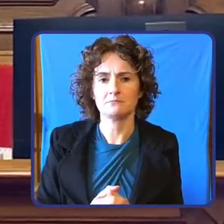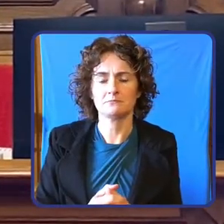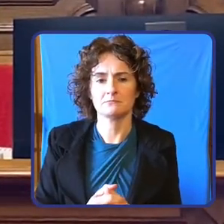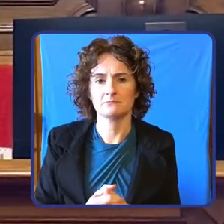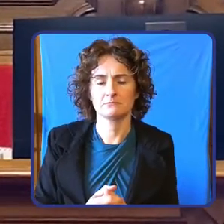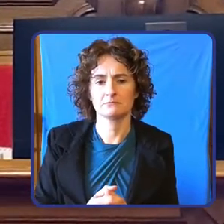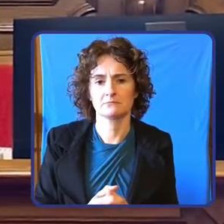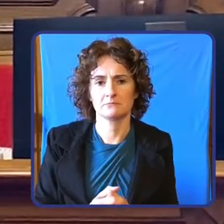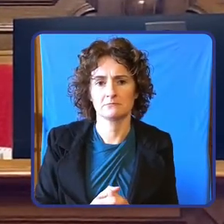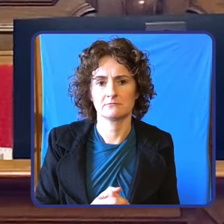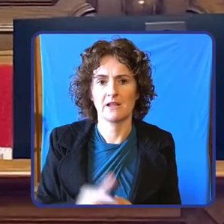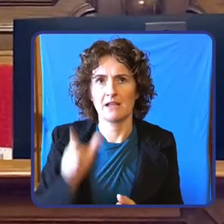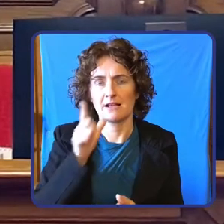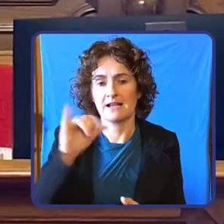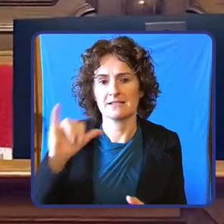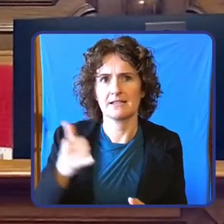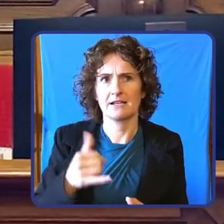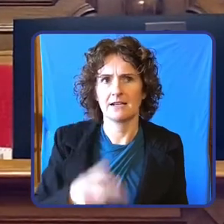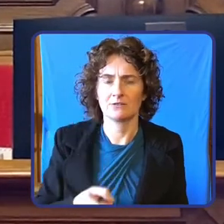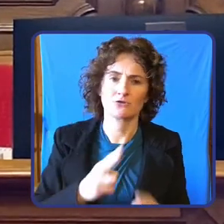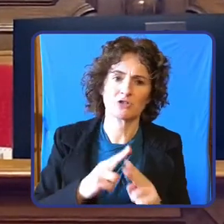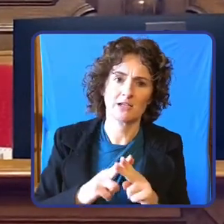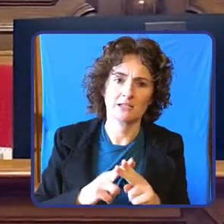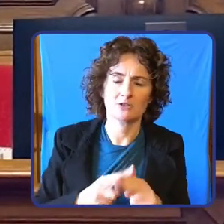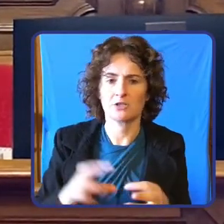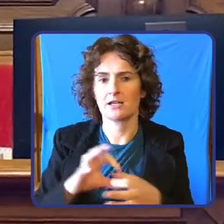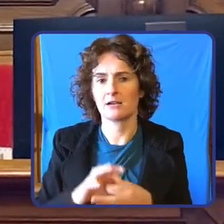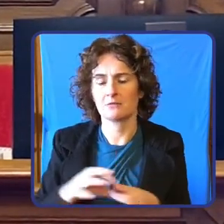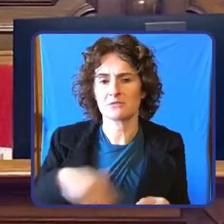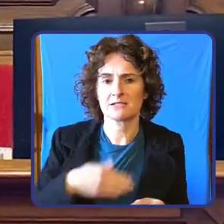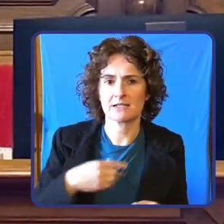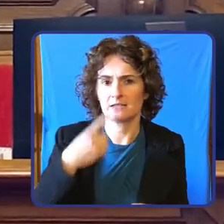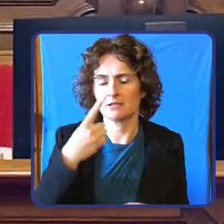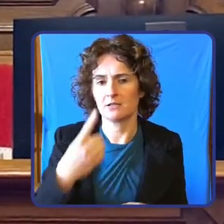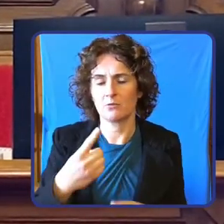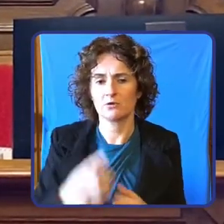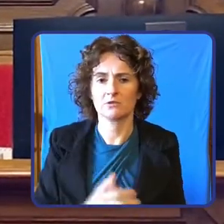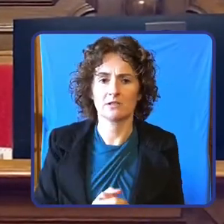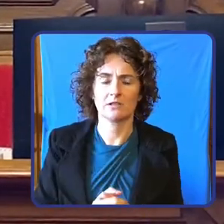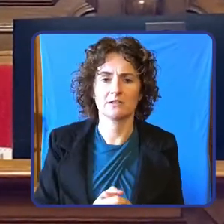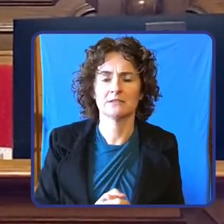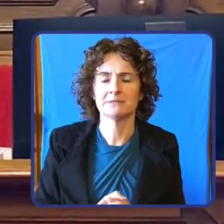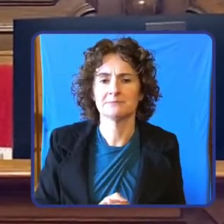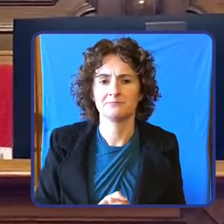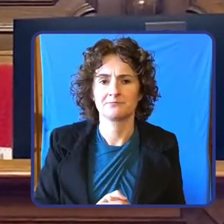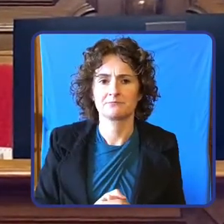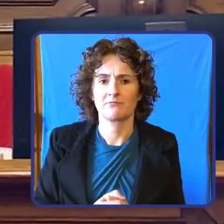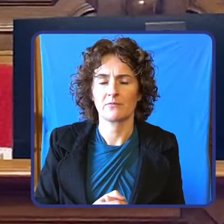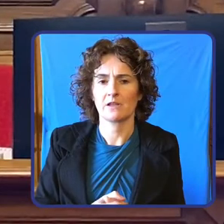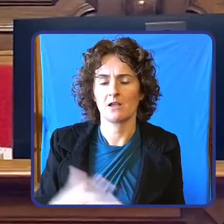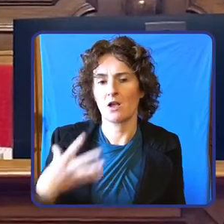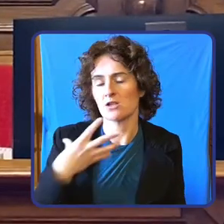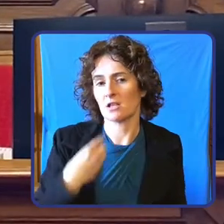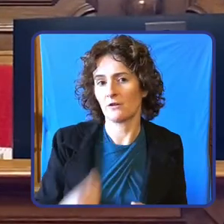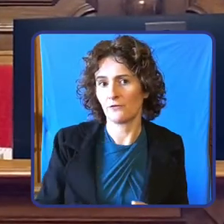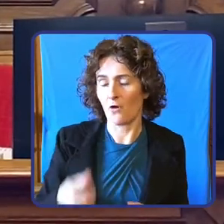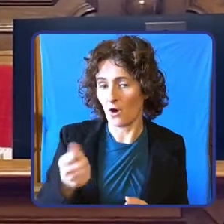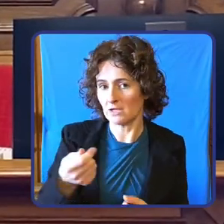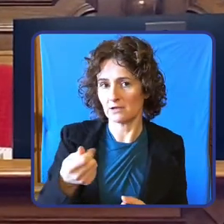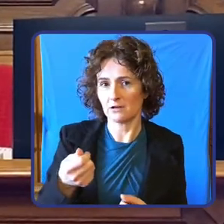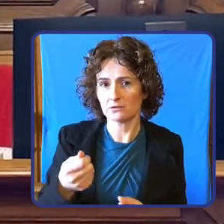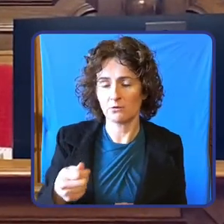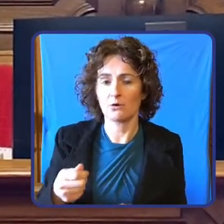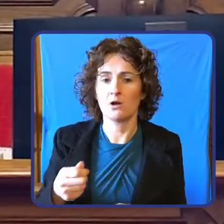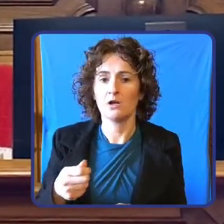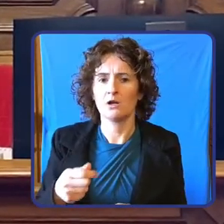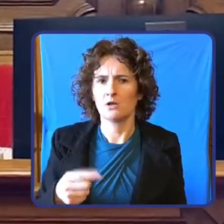És ha már Lázár János segítségére utalunk, az előbb az első fő kérdése, amit felvetett képviselő úr, az a földadó. Tudja, hogy Vásárhelyen